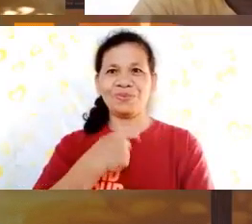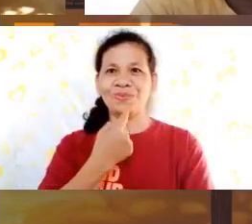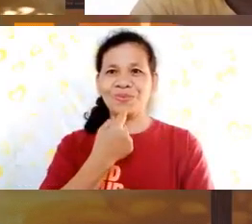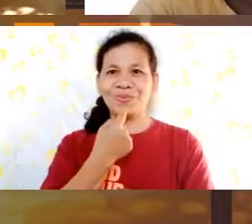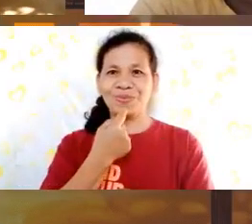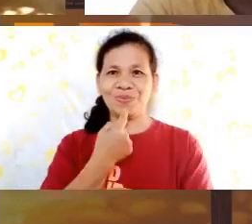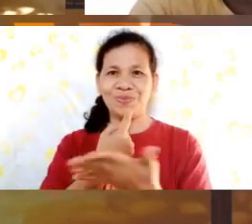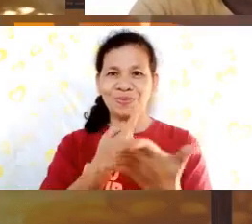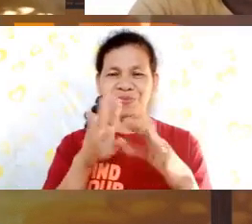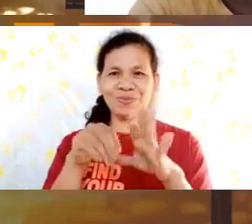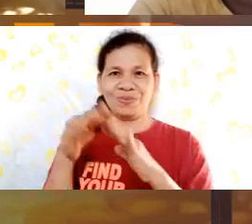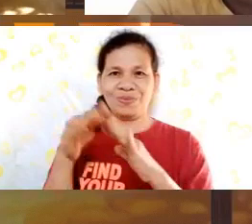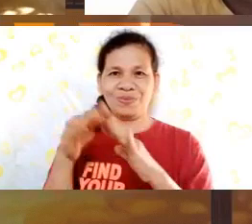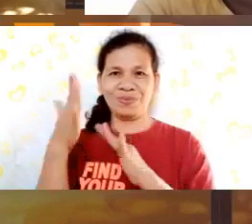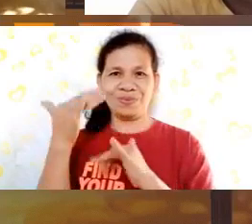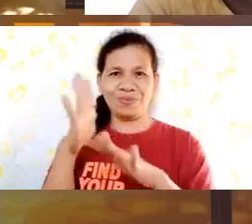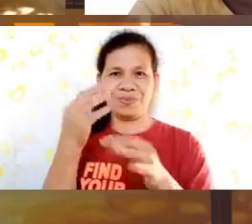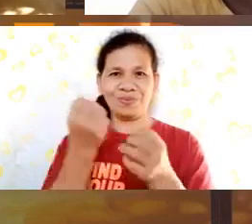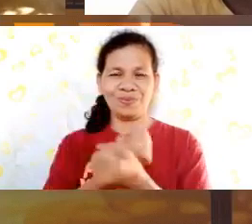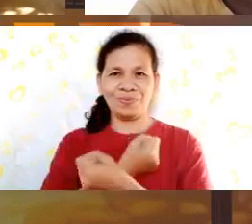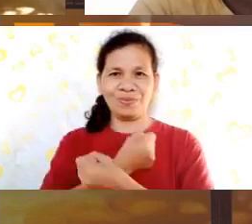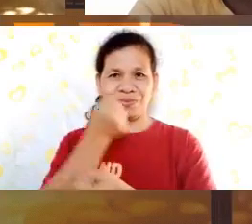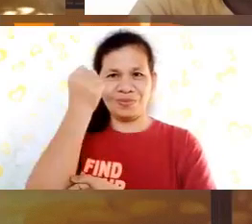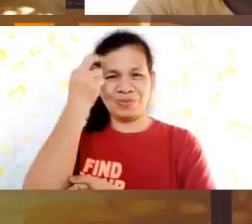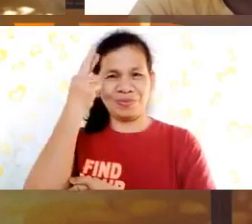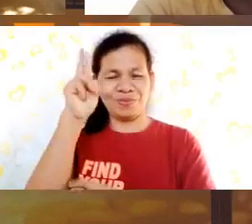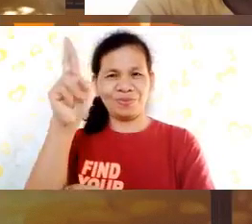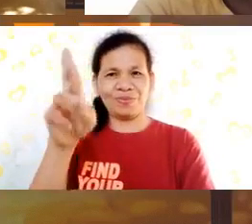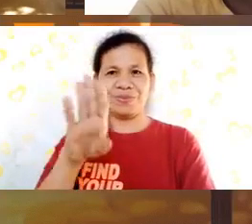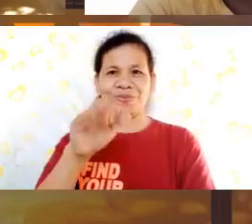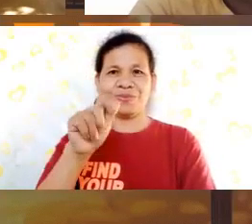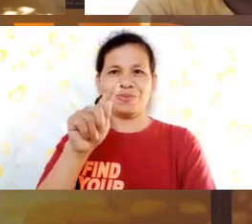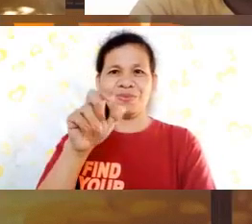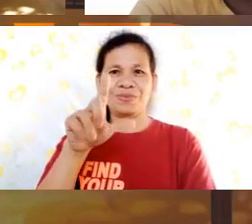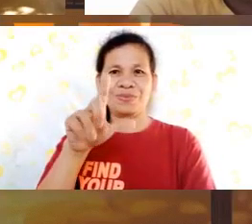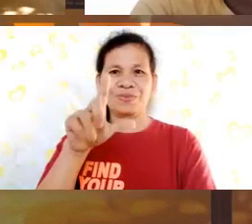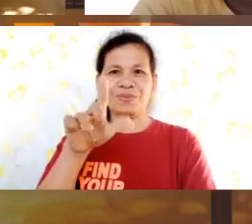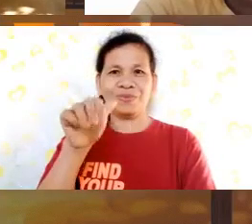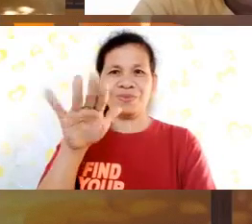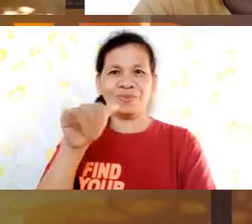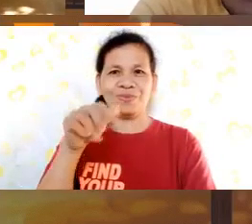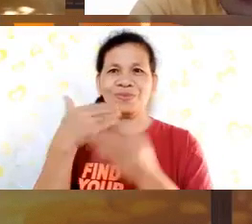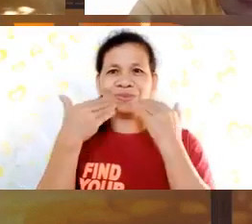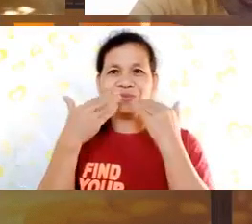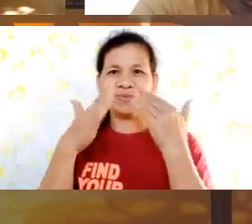Love. Si Sir Batulayan, maraming salamat po. Nagkita muli tayo dito